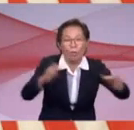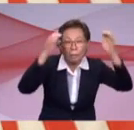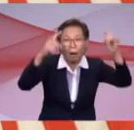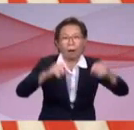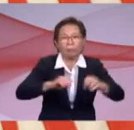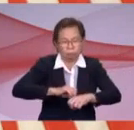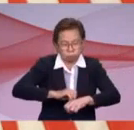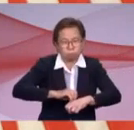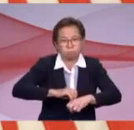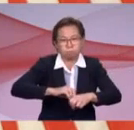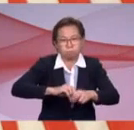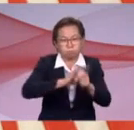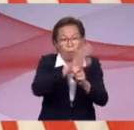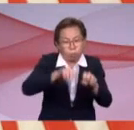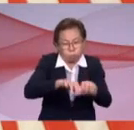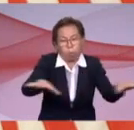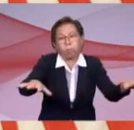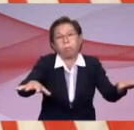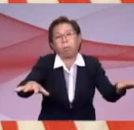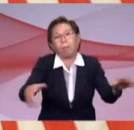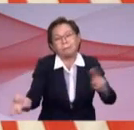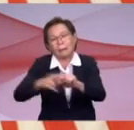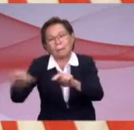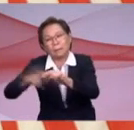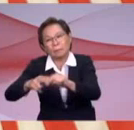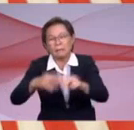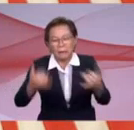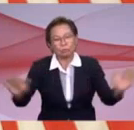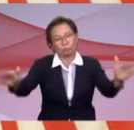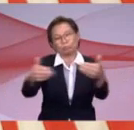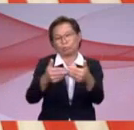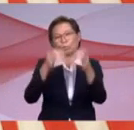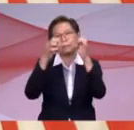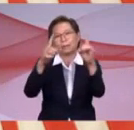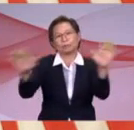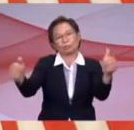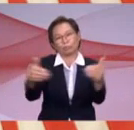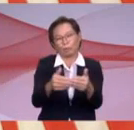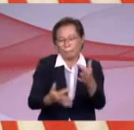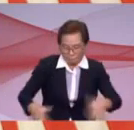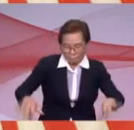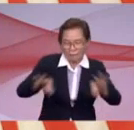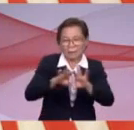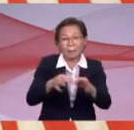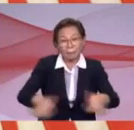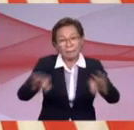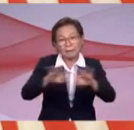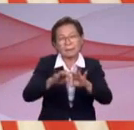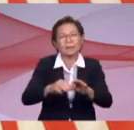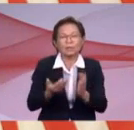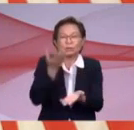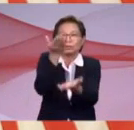Dan sekarang ni kita telah pun tutup sektor pendidikan. Tapi apa yang penting ialah kita syorkan kanak-kanak